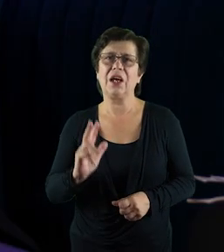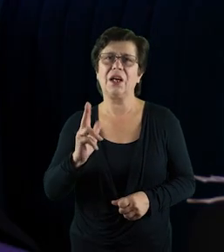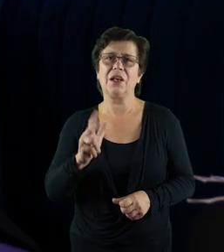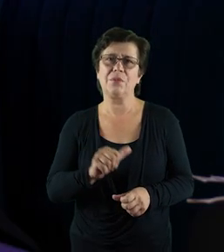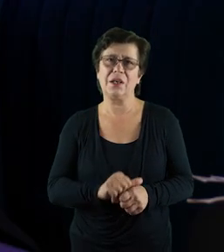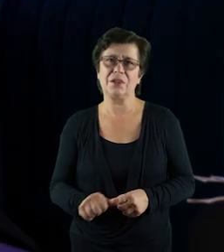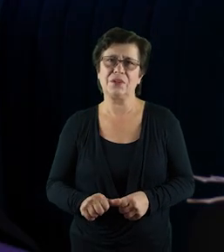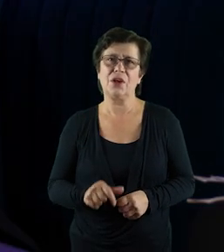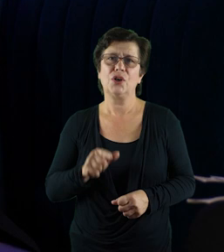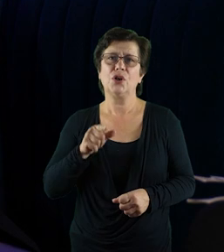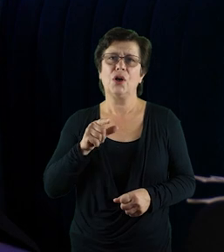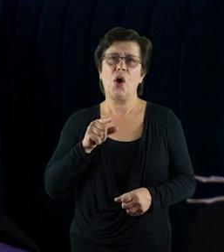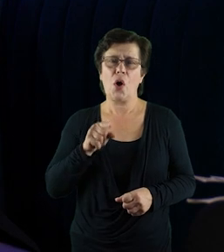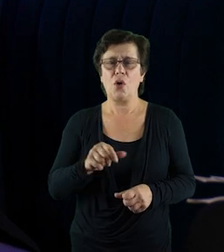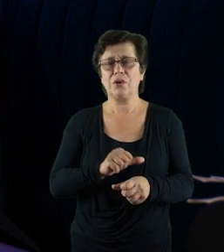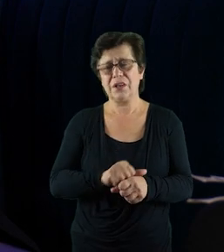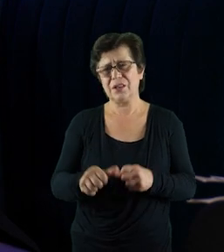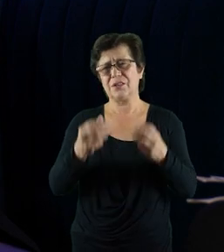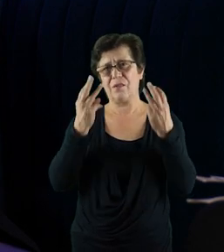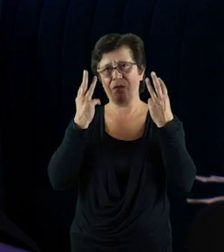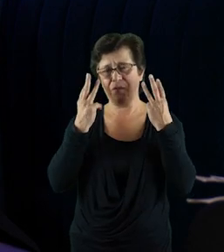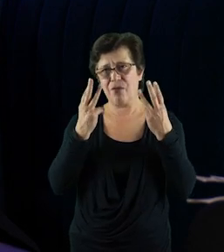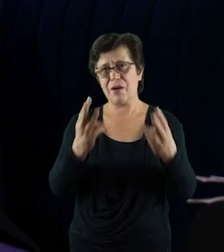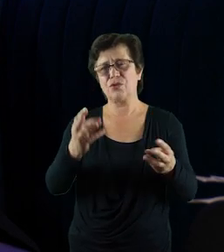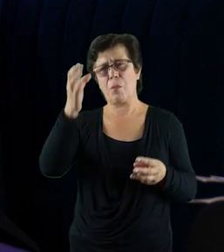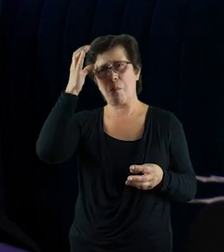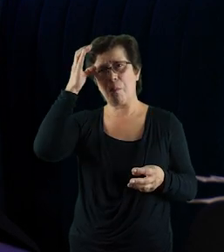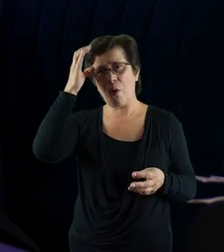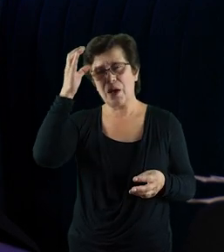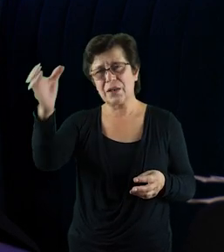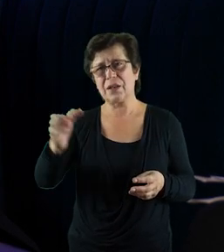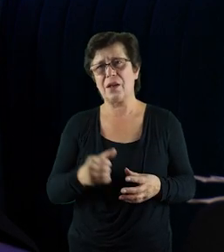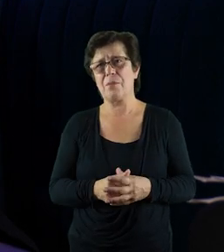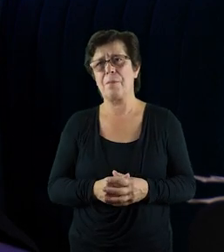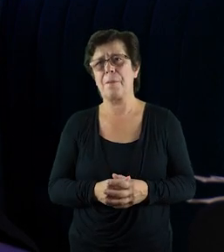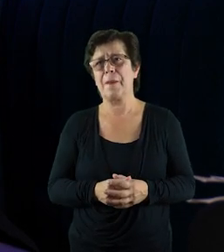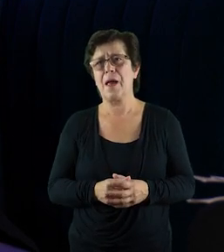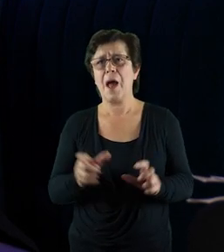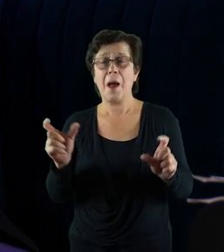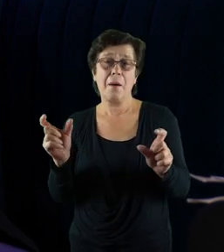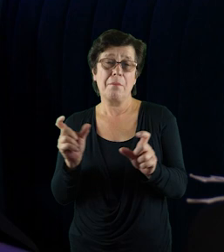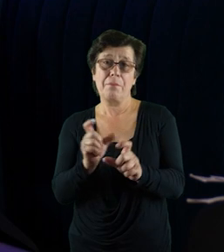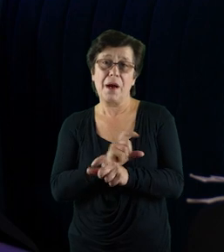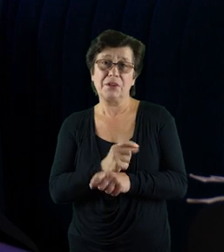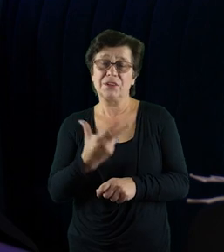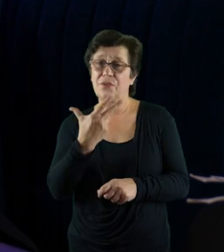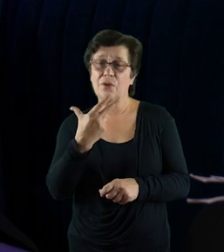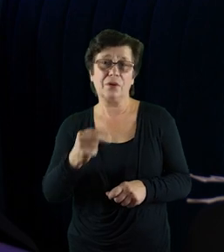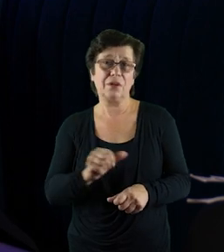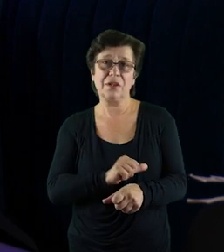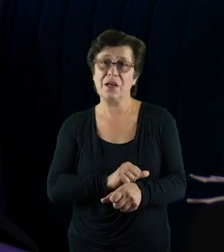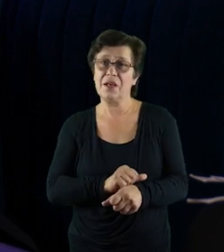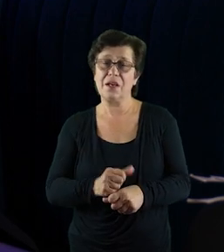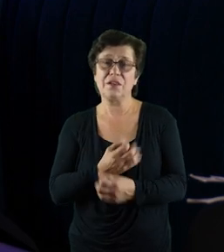jest. Że on jest jednak tym ważnym Przybosiem w państwie, które no nie jest tak zupełnie wolnym